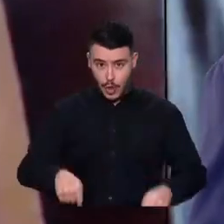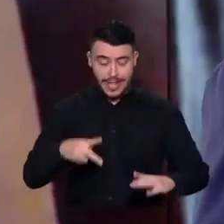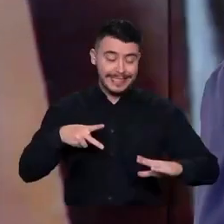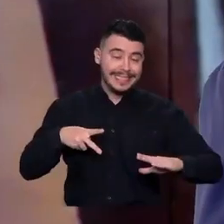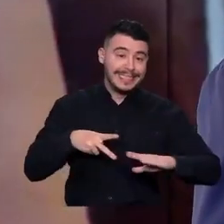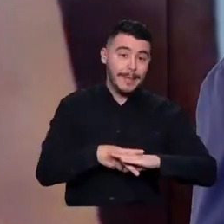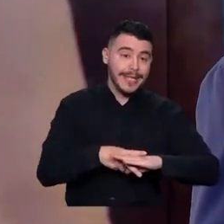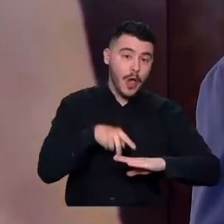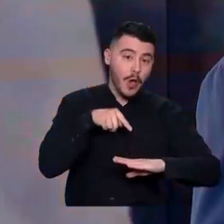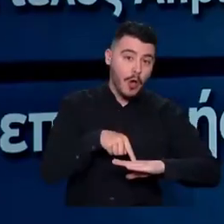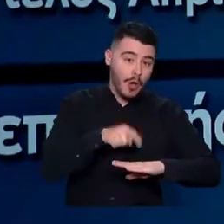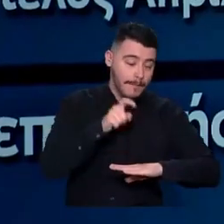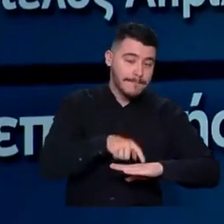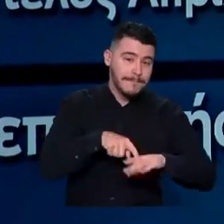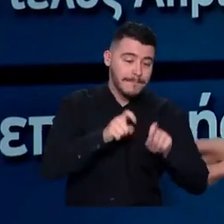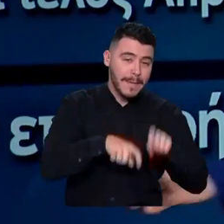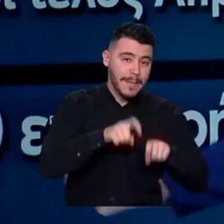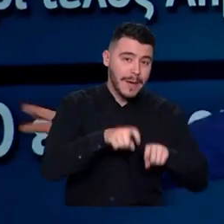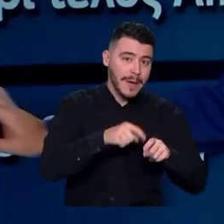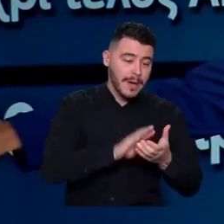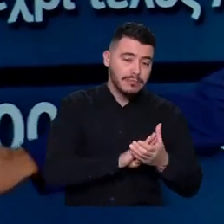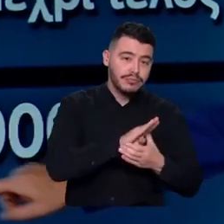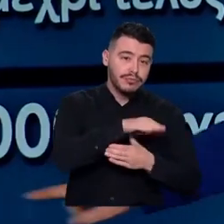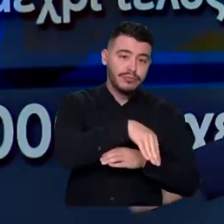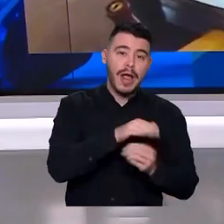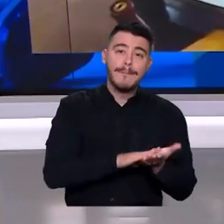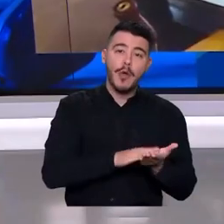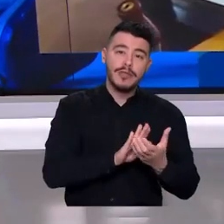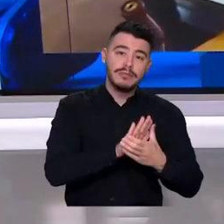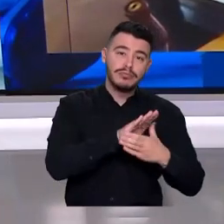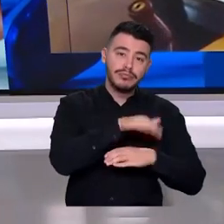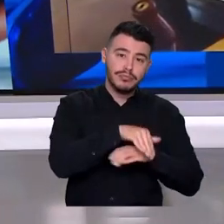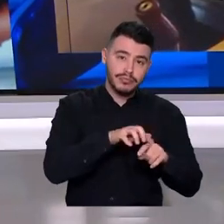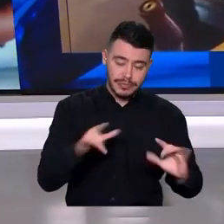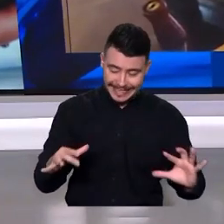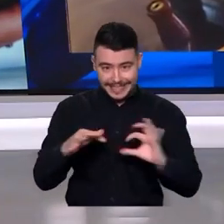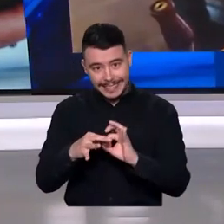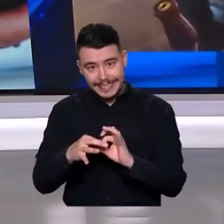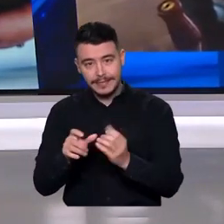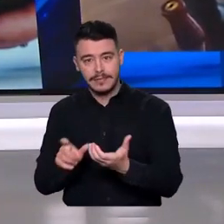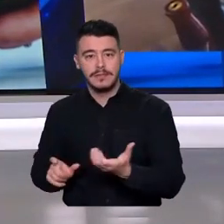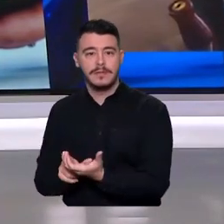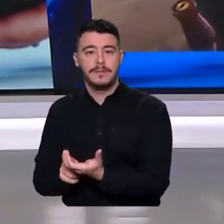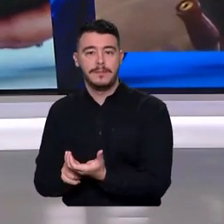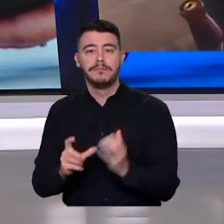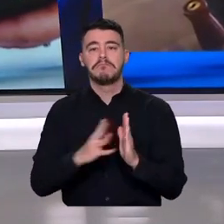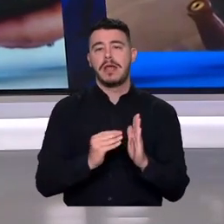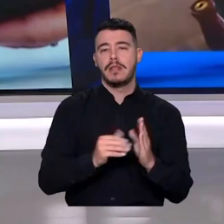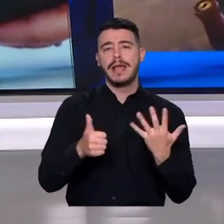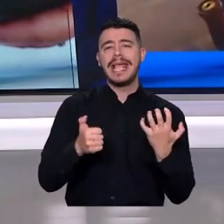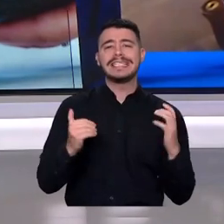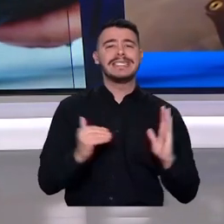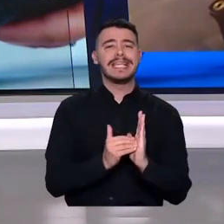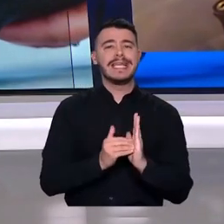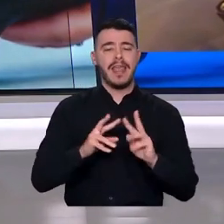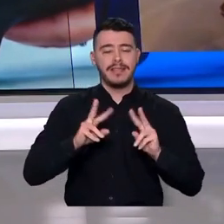διευκρίνηση εάν κάποιος τα έχει κάνει όλα δηλαδή αυτές οι 60.000 επιχειρήσεις είναι υπόχρεες να ενταχθούν